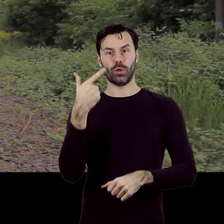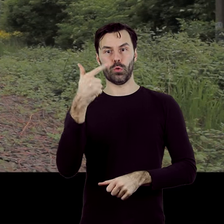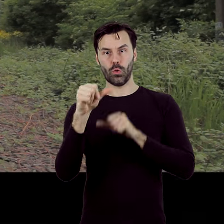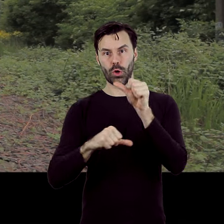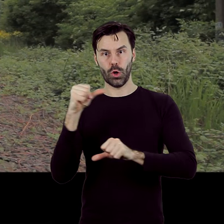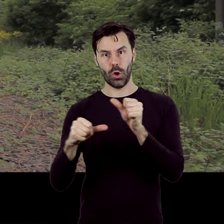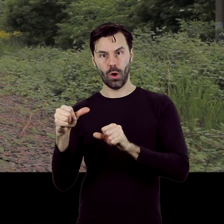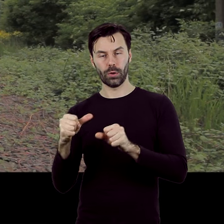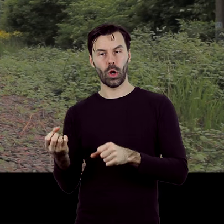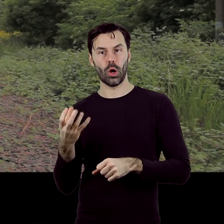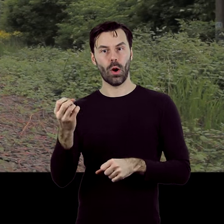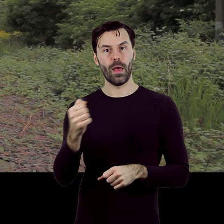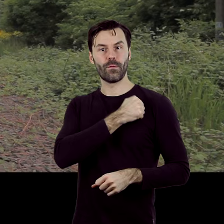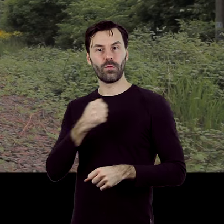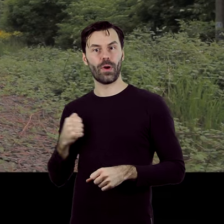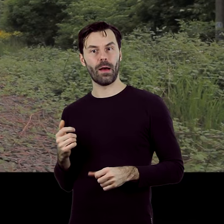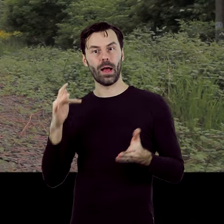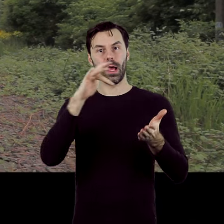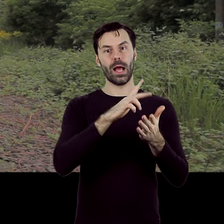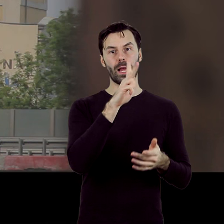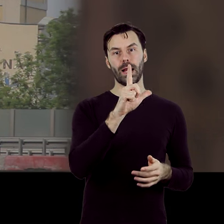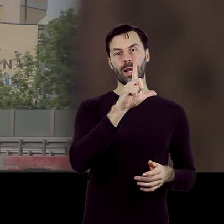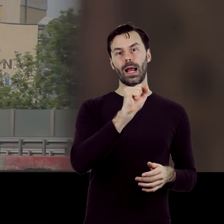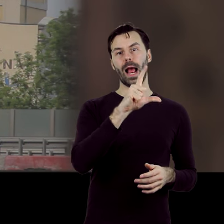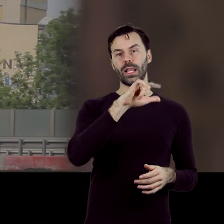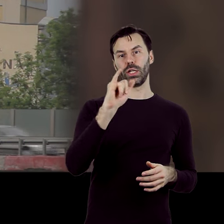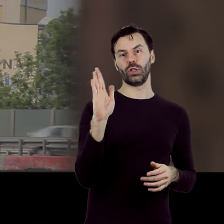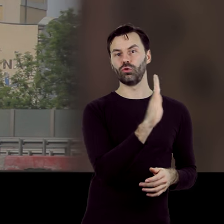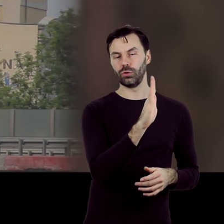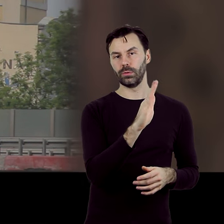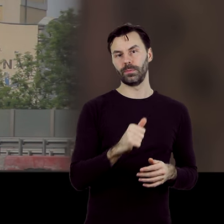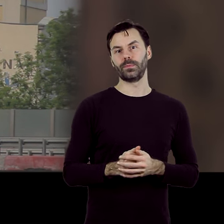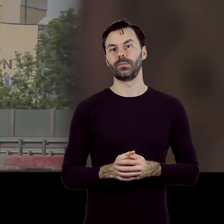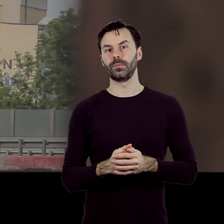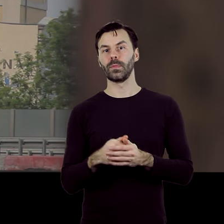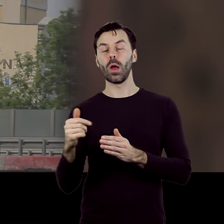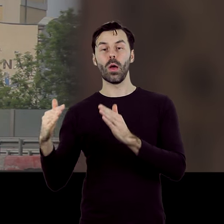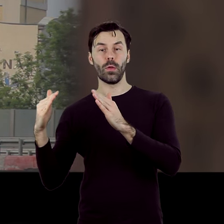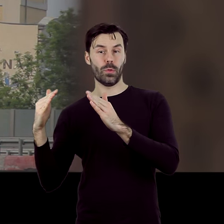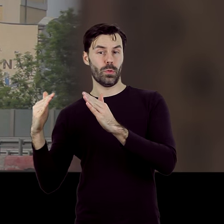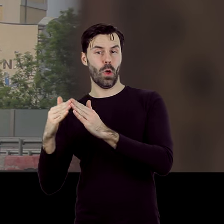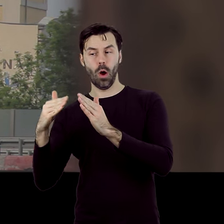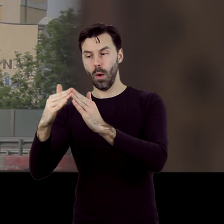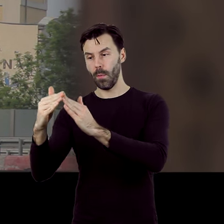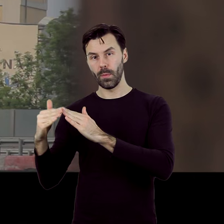kolei warszawsko-kaliskiej, która oddzieliła tereny wolne i zabudowywane od lasu miejskiego.